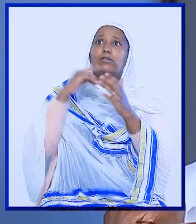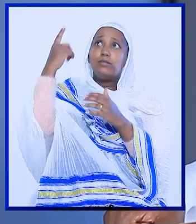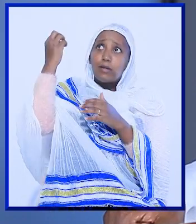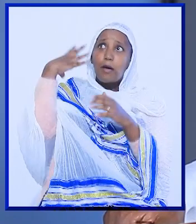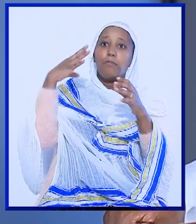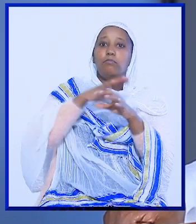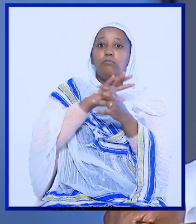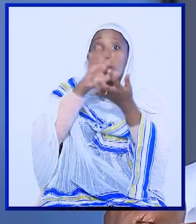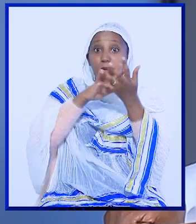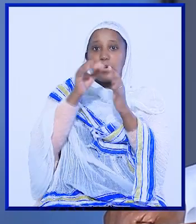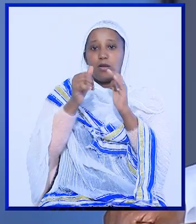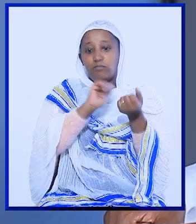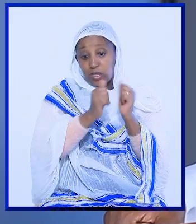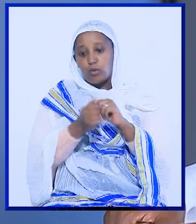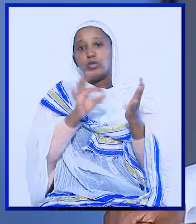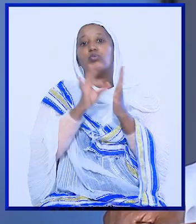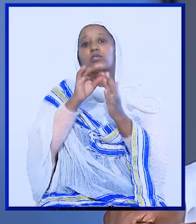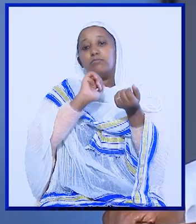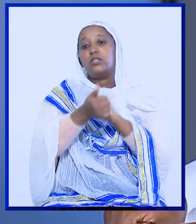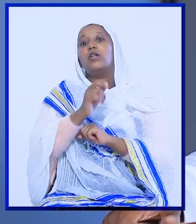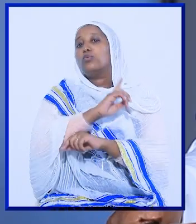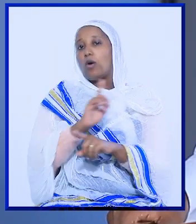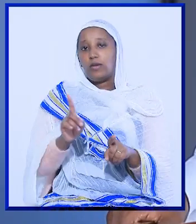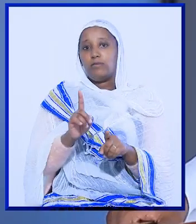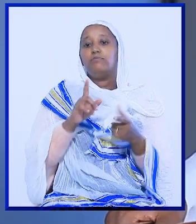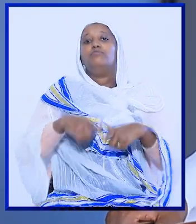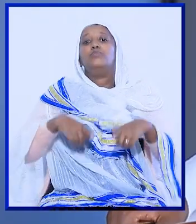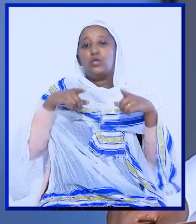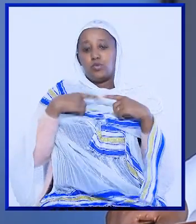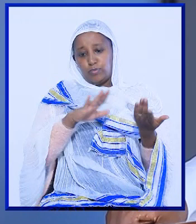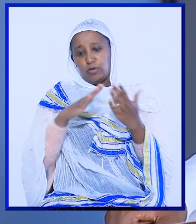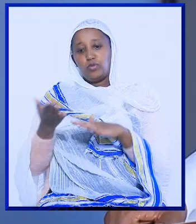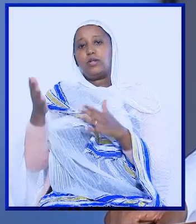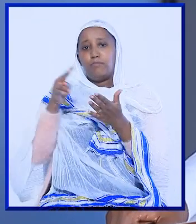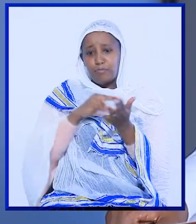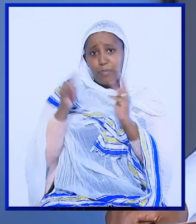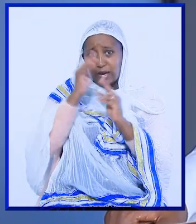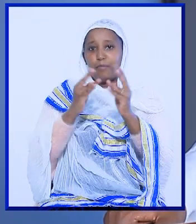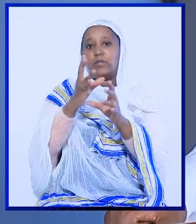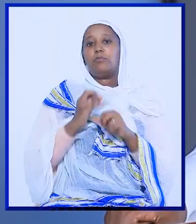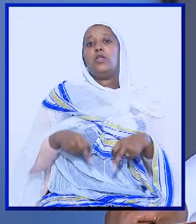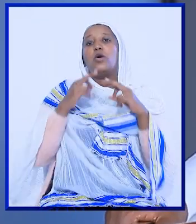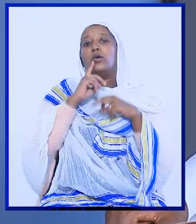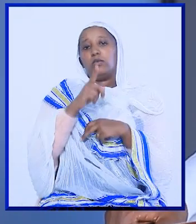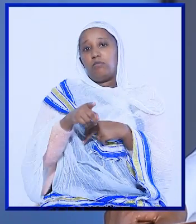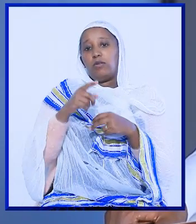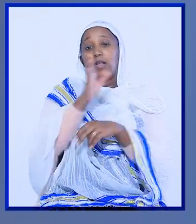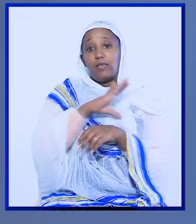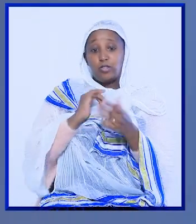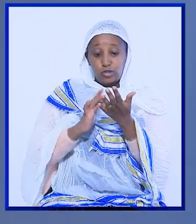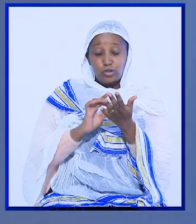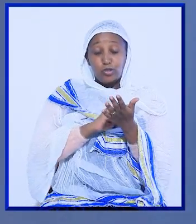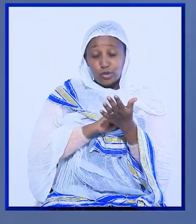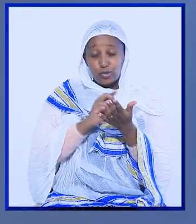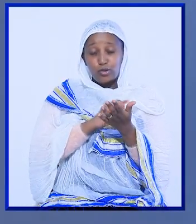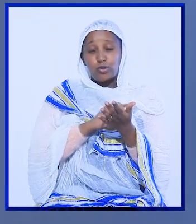አየሩ በተለወጠ ቁጥር ፀሐይ በደመና በተተካ ቁጥር የምትለውጠው እውነት አይደለም። የምትኖርለት የምትሞትለት የምትንገላታለት ሕይወት ነው።